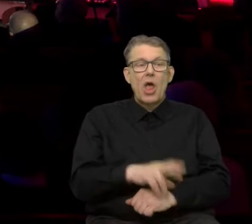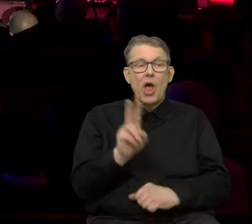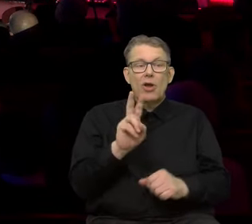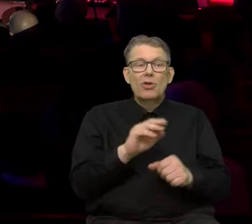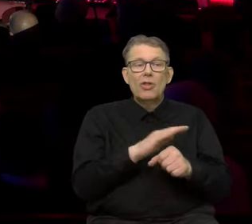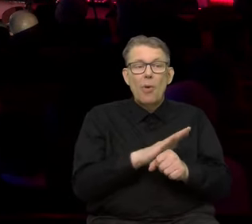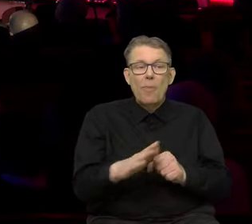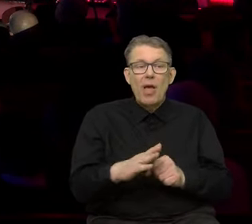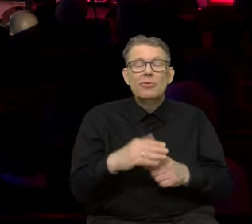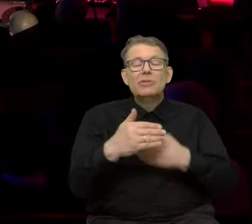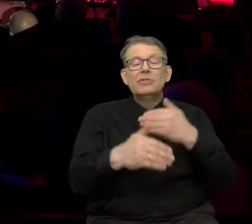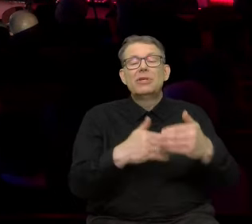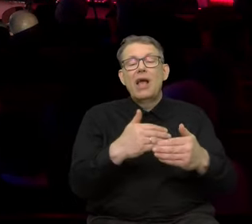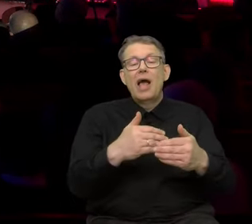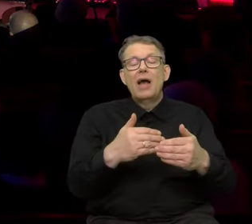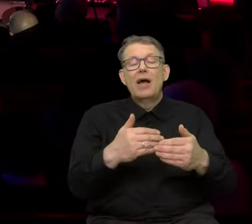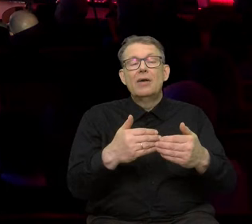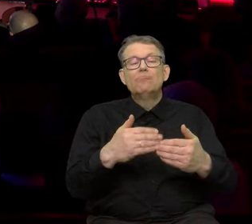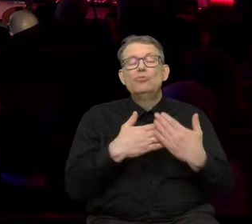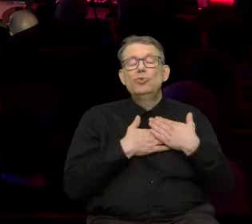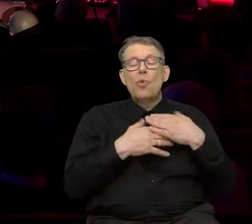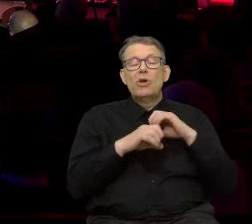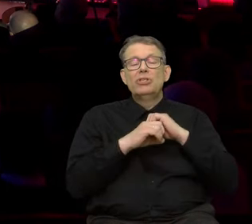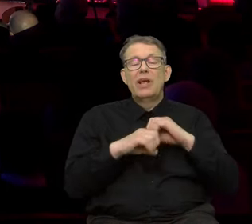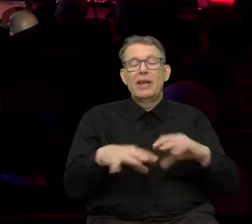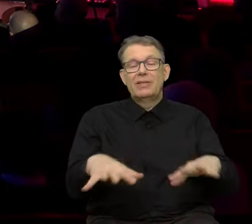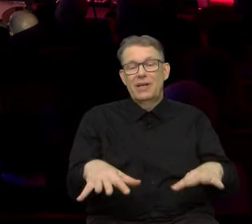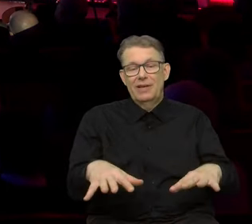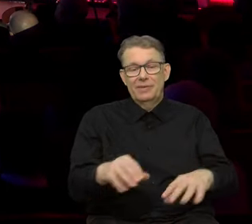Pełniący dzieła miłosierdzia.